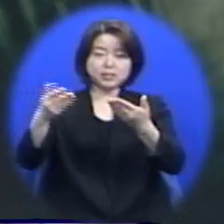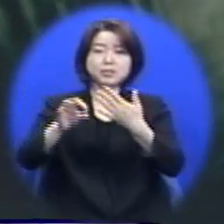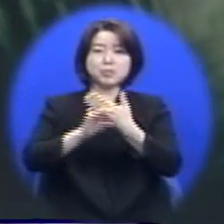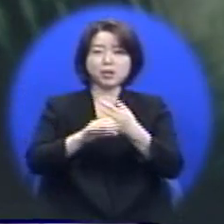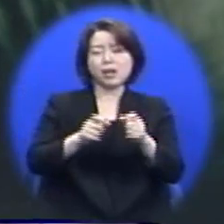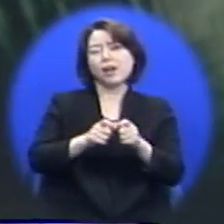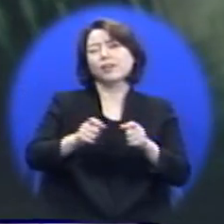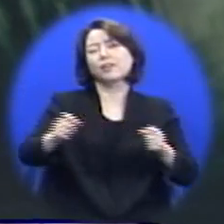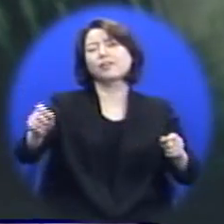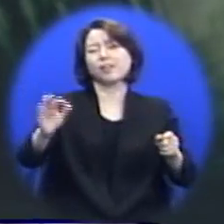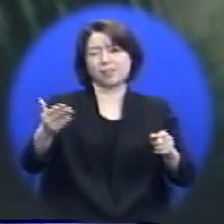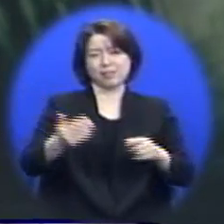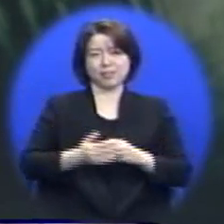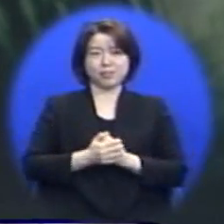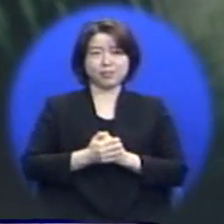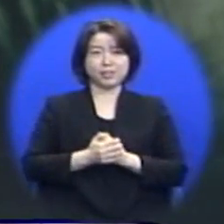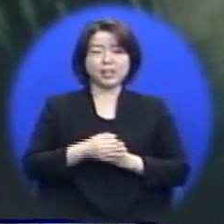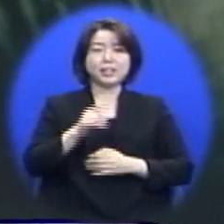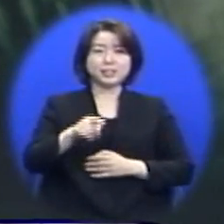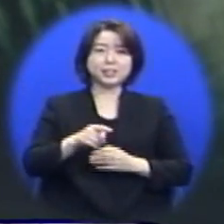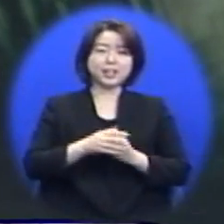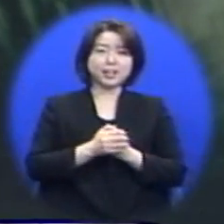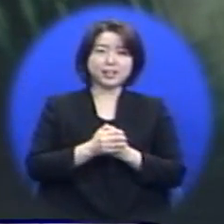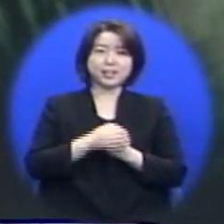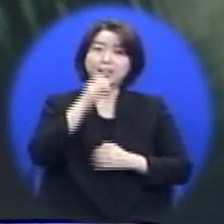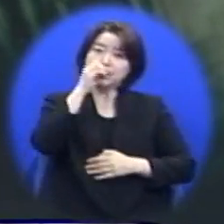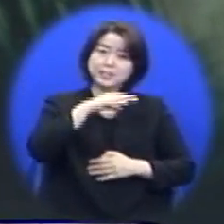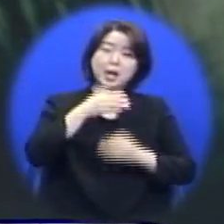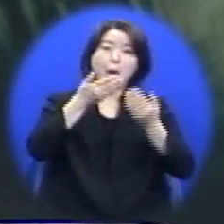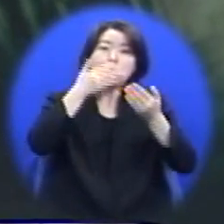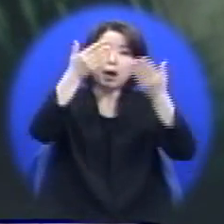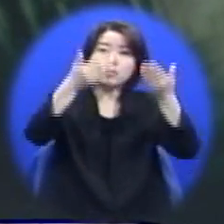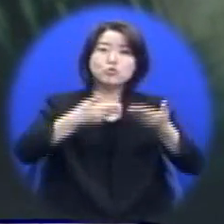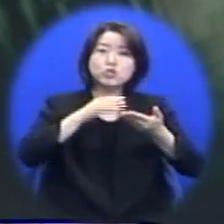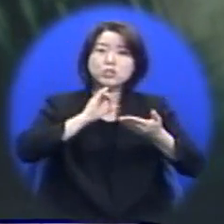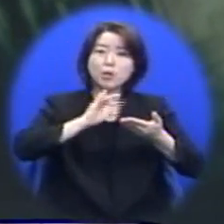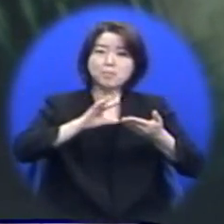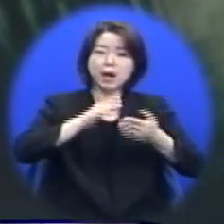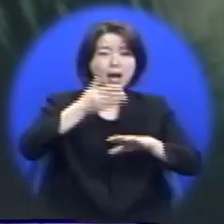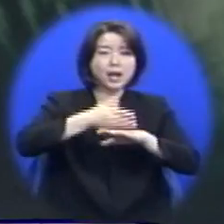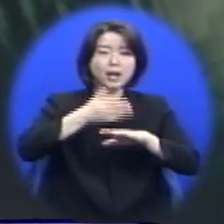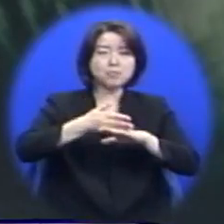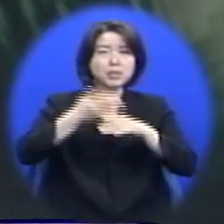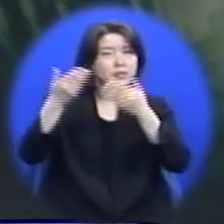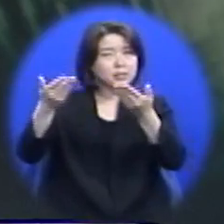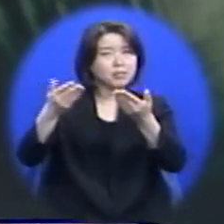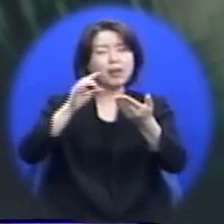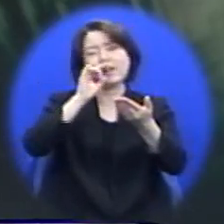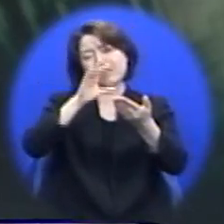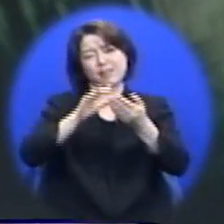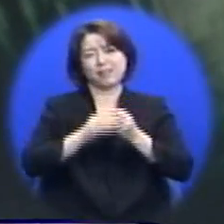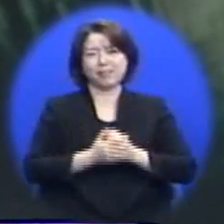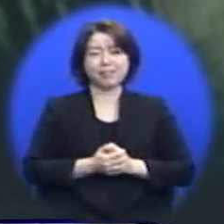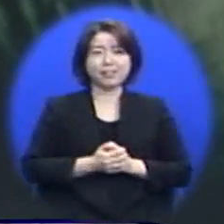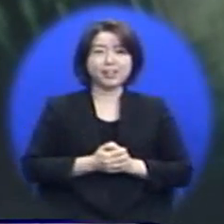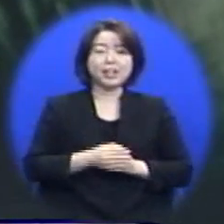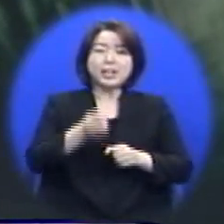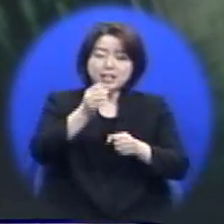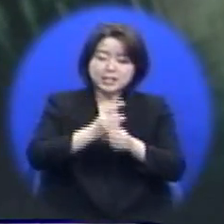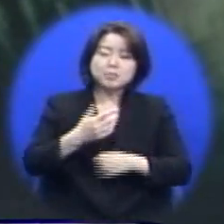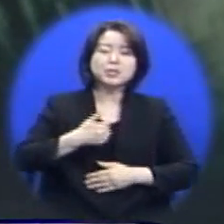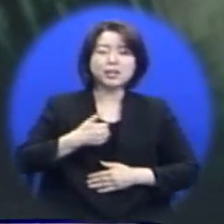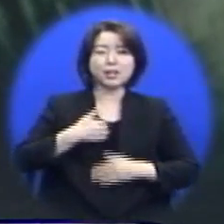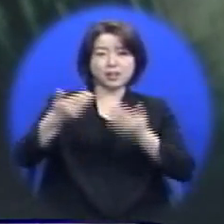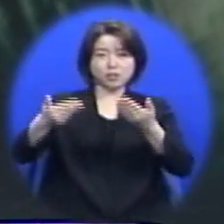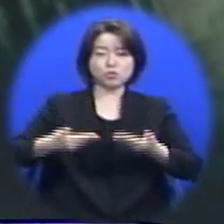없어요. 그게 그냥 그 밥 주신 것만 감사할 수가 없어요. 이미 내게 주신